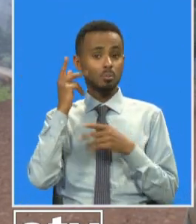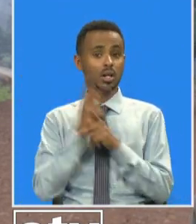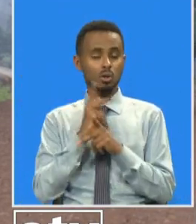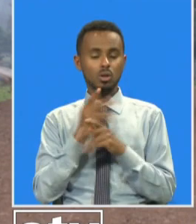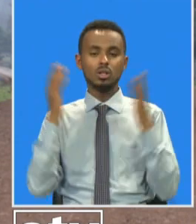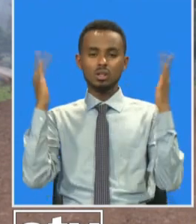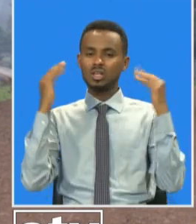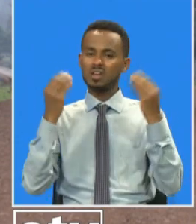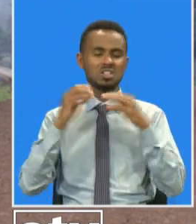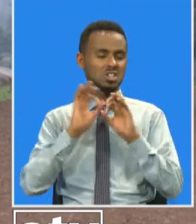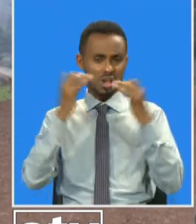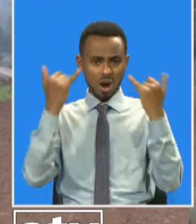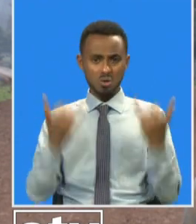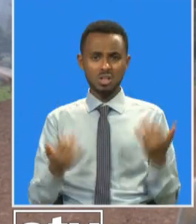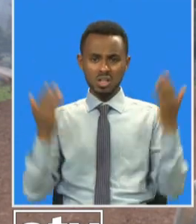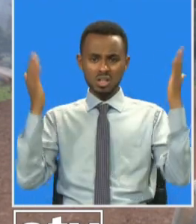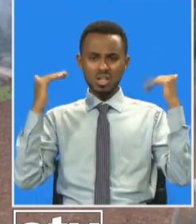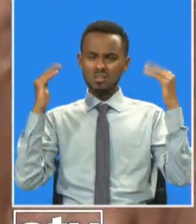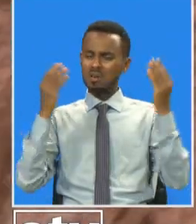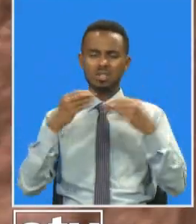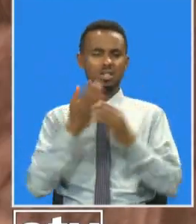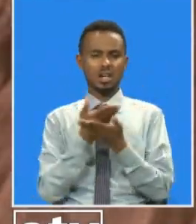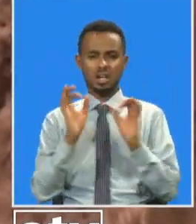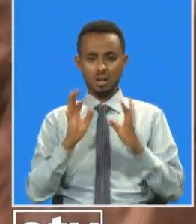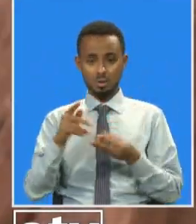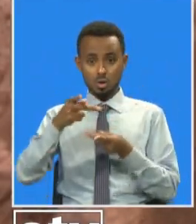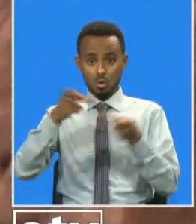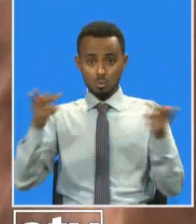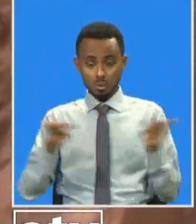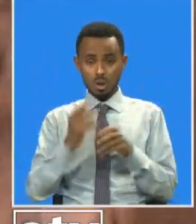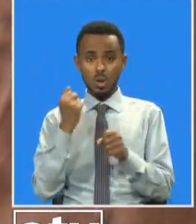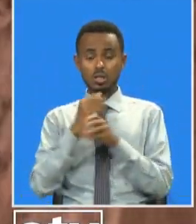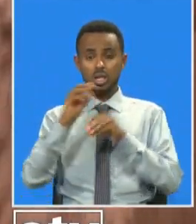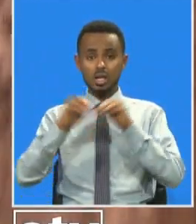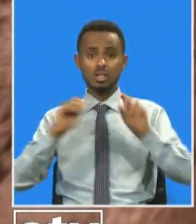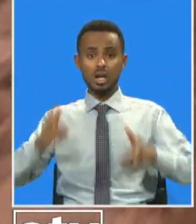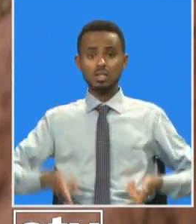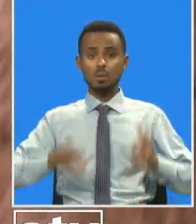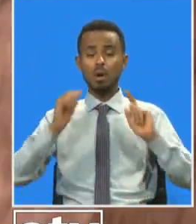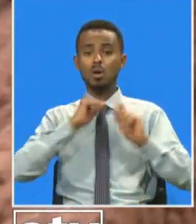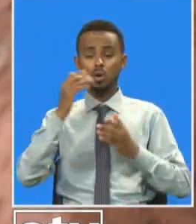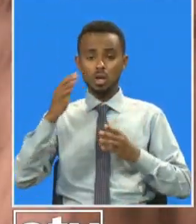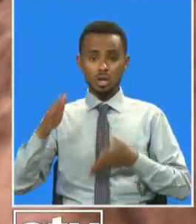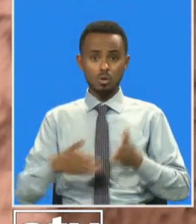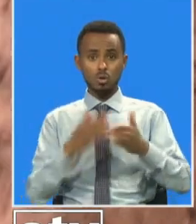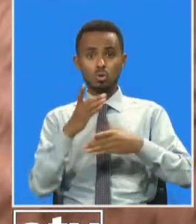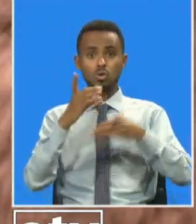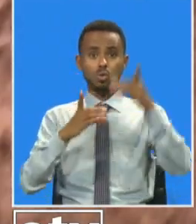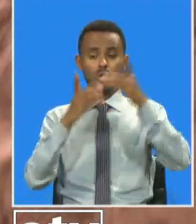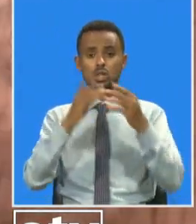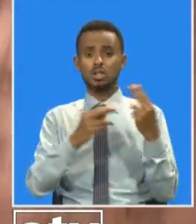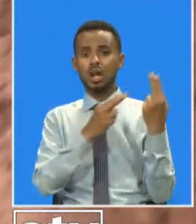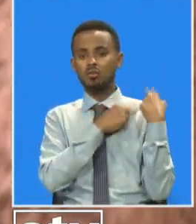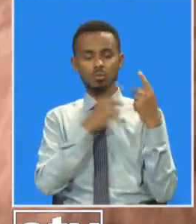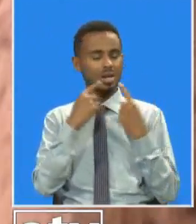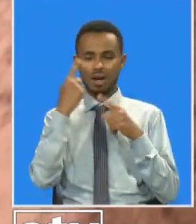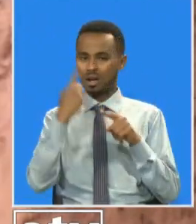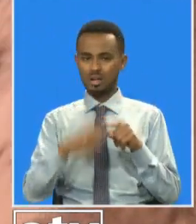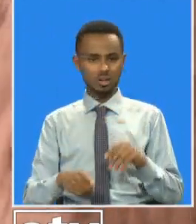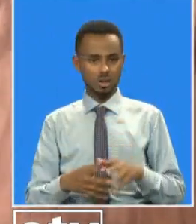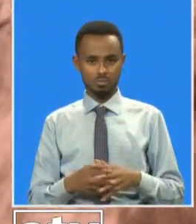ያለው ተስፋ ሰጪ የለም አሁንም ቢ ተስፋ ሰጪ የሆነ ነገር የለም በስፍራው የሥራ እንቅስቃሴ ባለመኖሩ የመንገዱን ተቋራጮች ማነጋገር